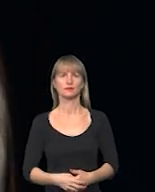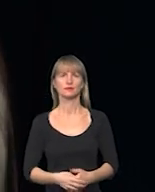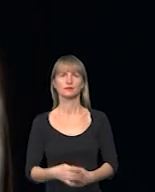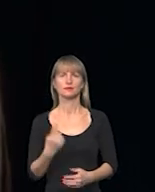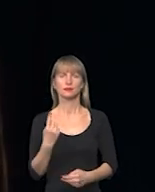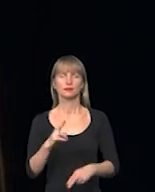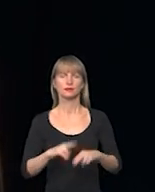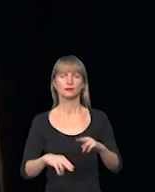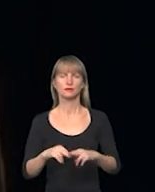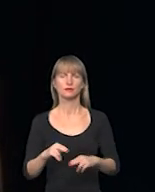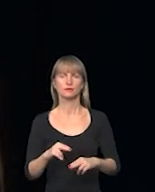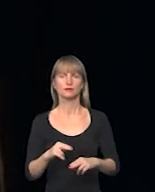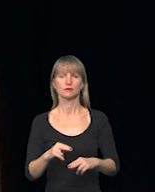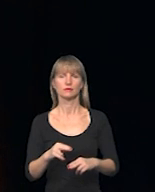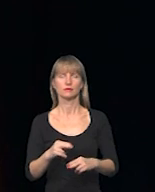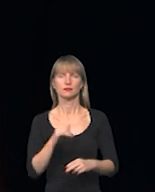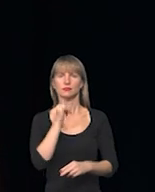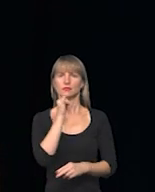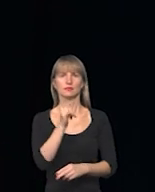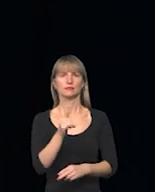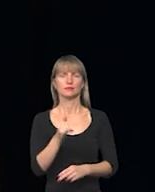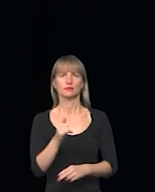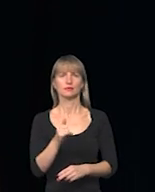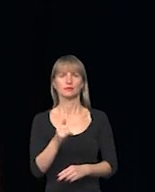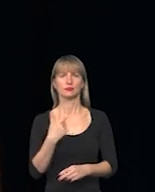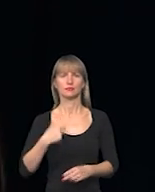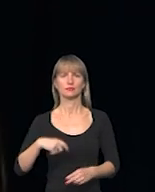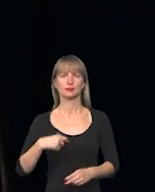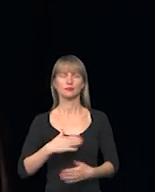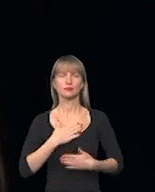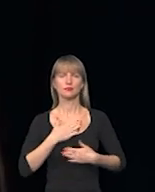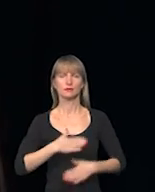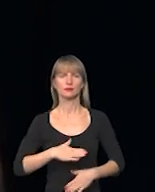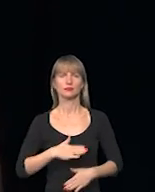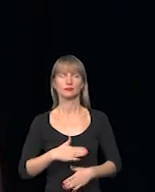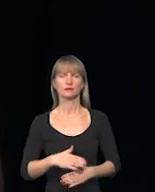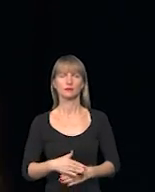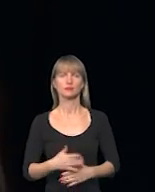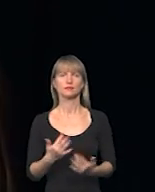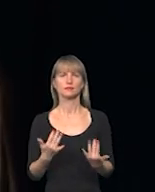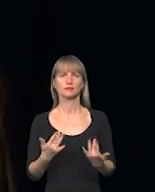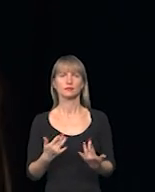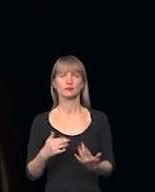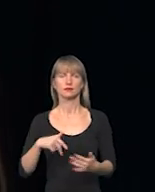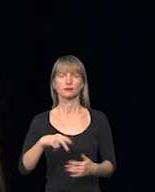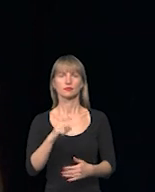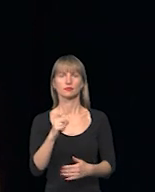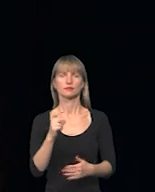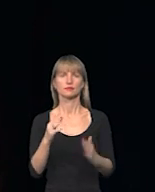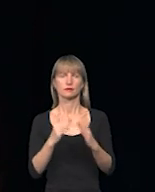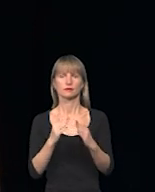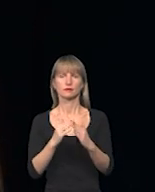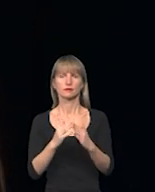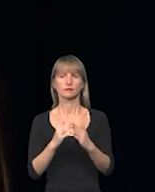Однією будівлею не можна себе задовольнити, оскільки виходжу з дому, та